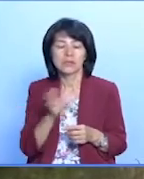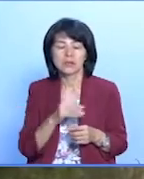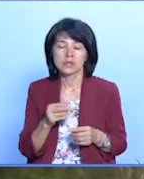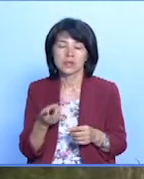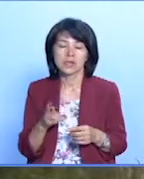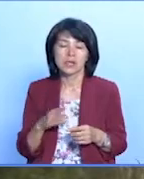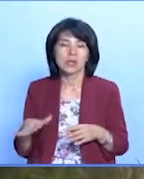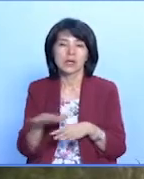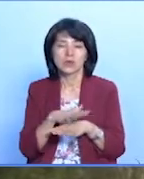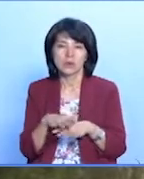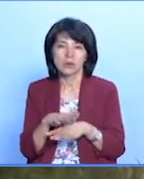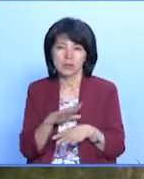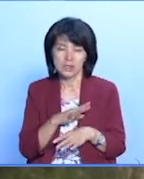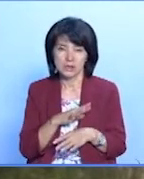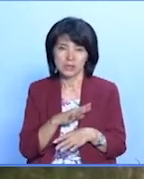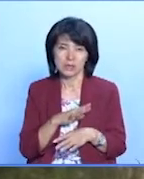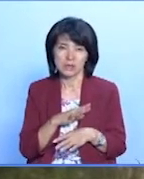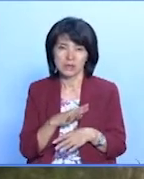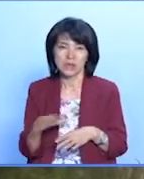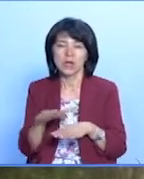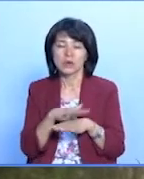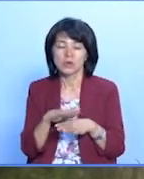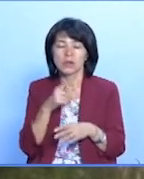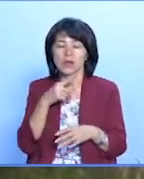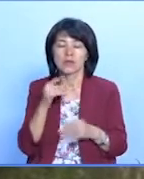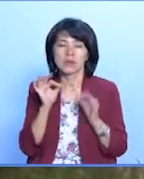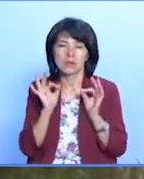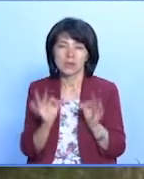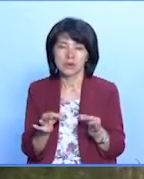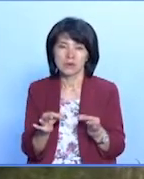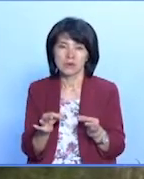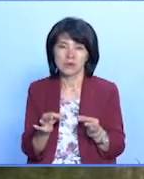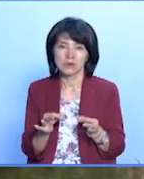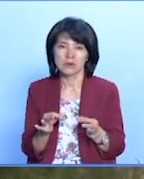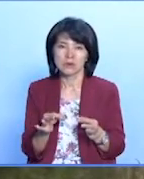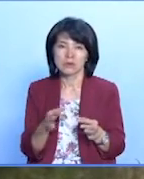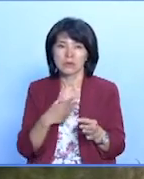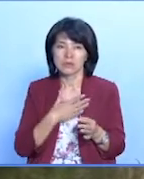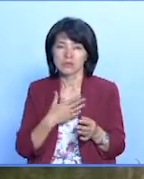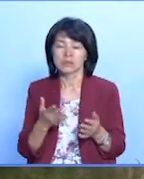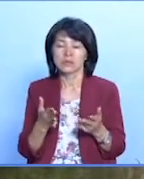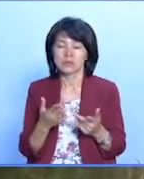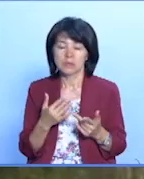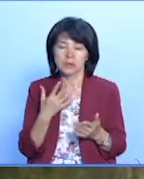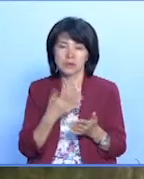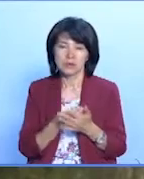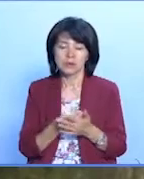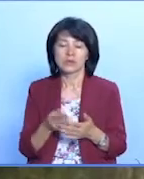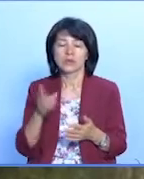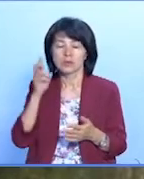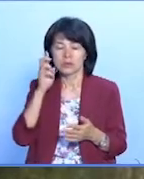айтылып жатқан нәрсе. Сондықтан мен ойлаймын, біз президентімізді қолдаймыз, біз